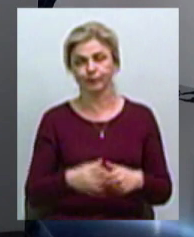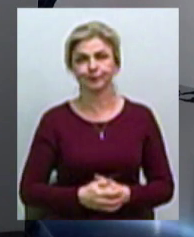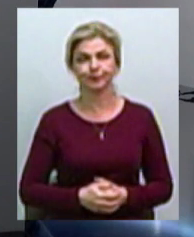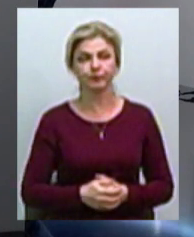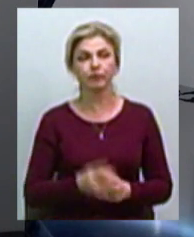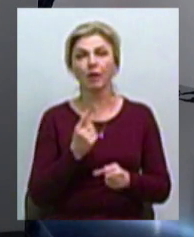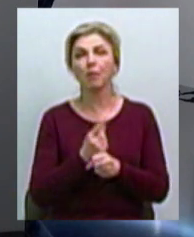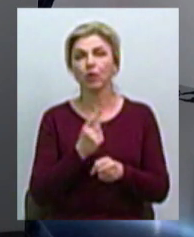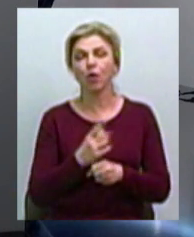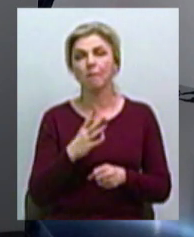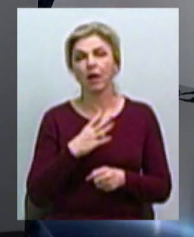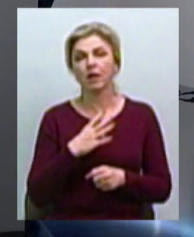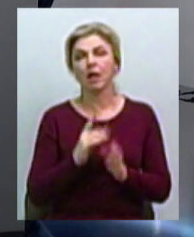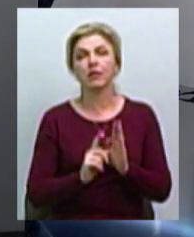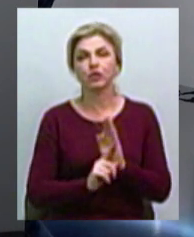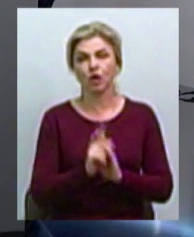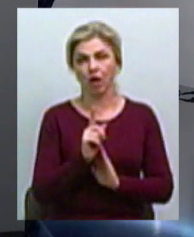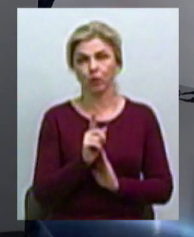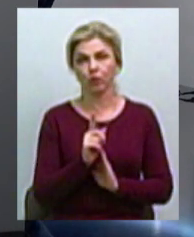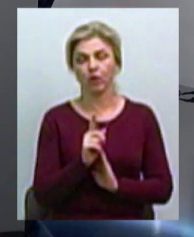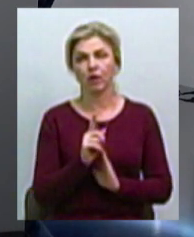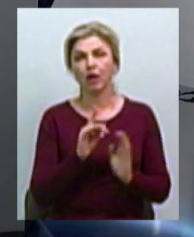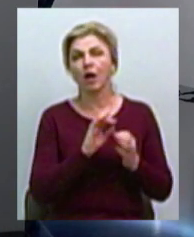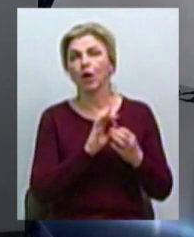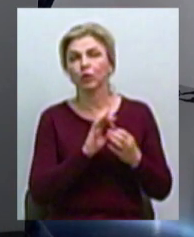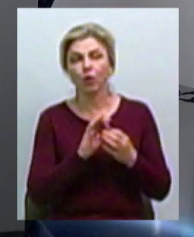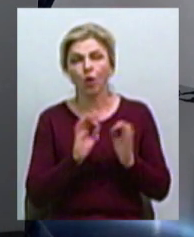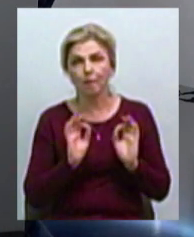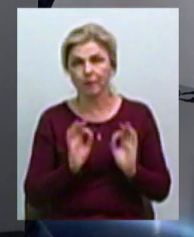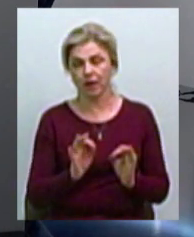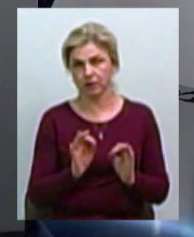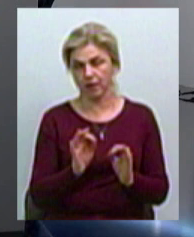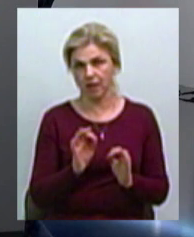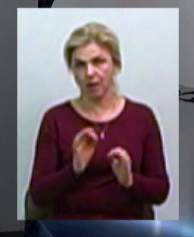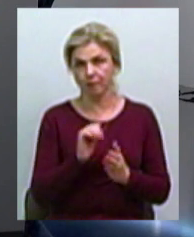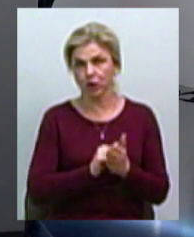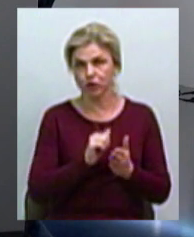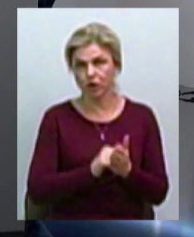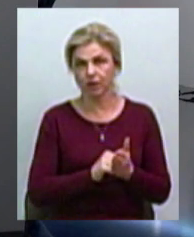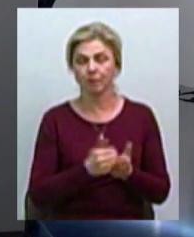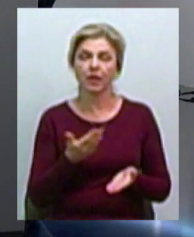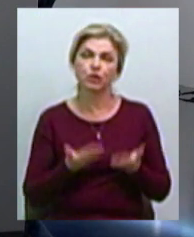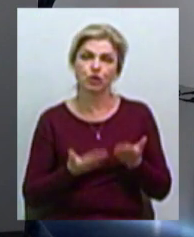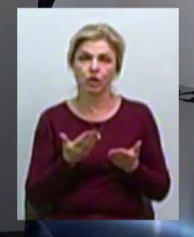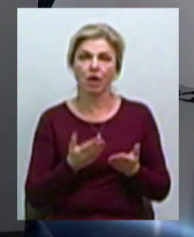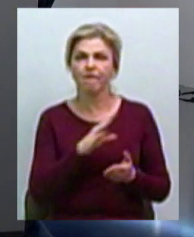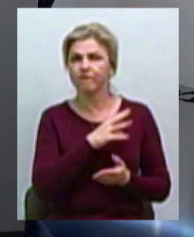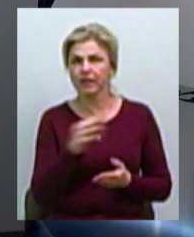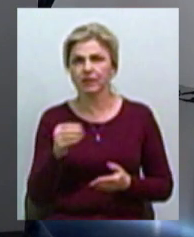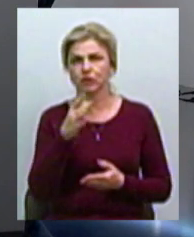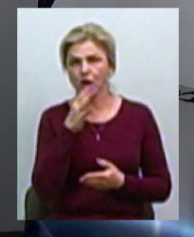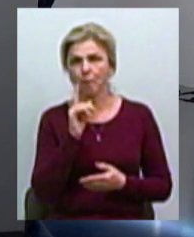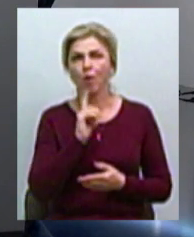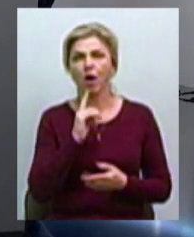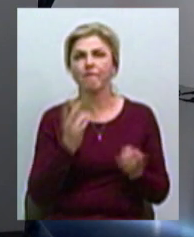був викликаний від початку, як ви сказали, логічними, в принципі, об'єктивними причинами. Чи весь час, поки тривав